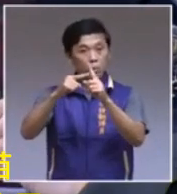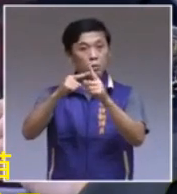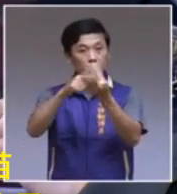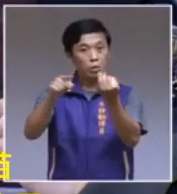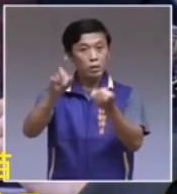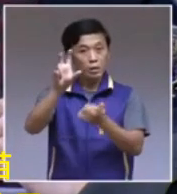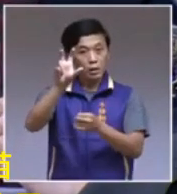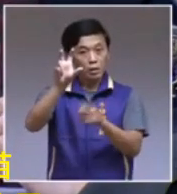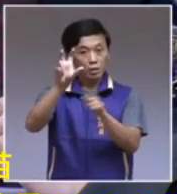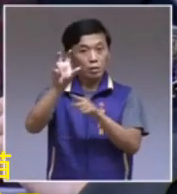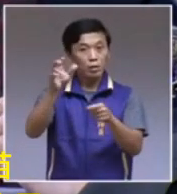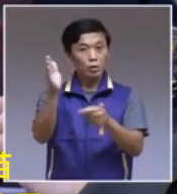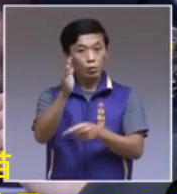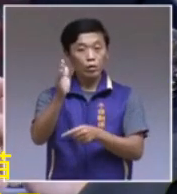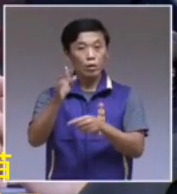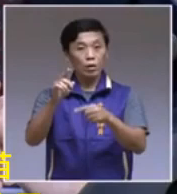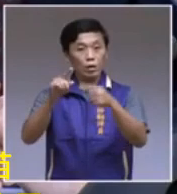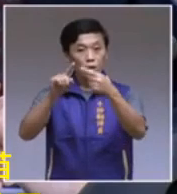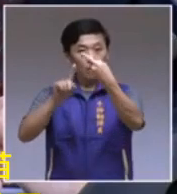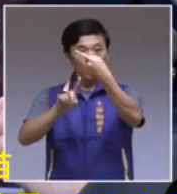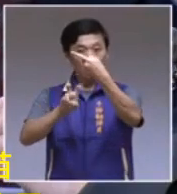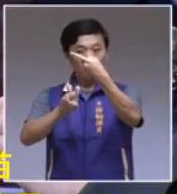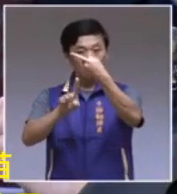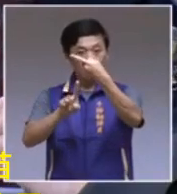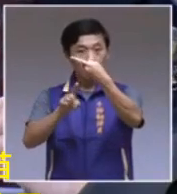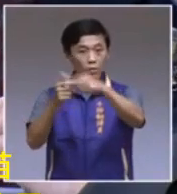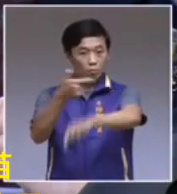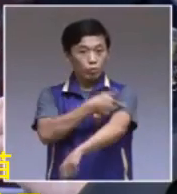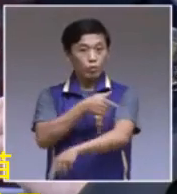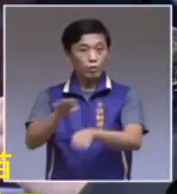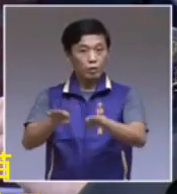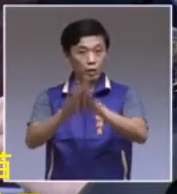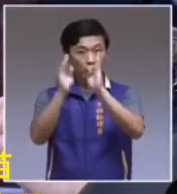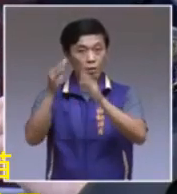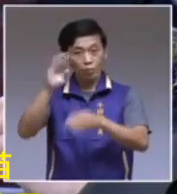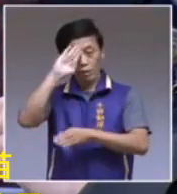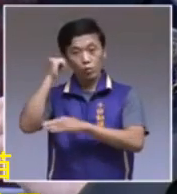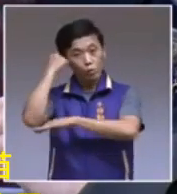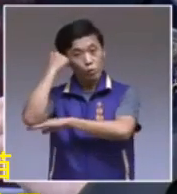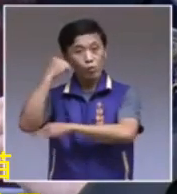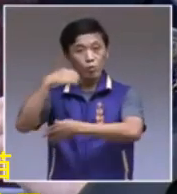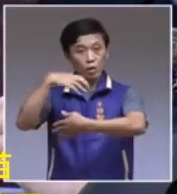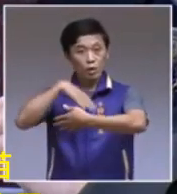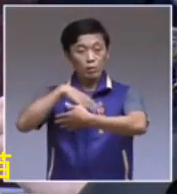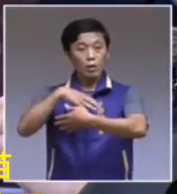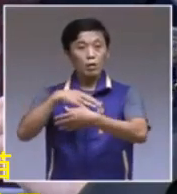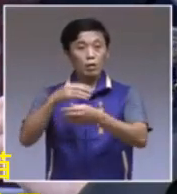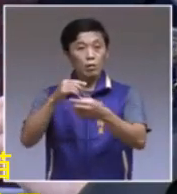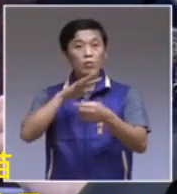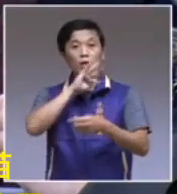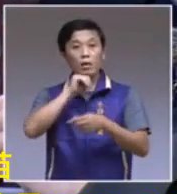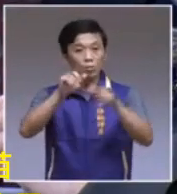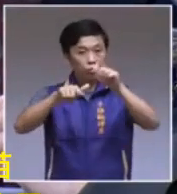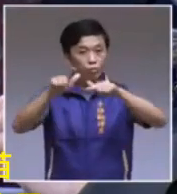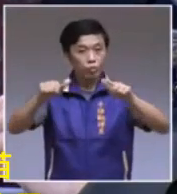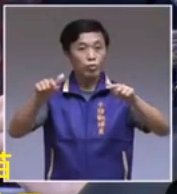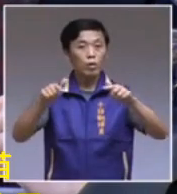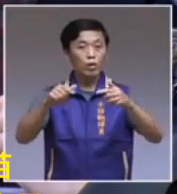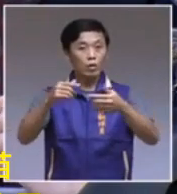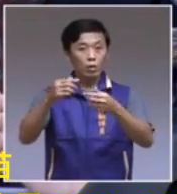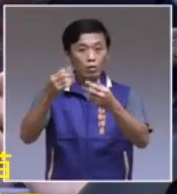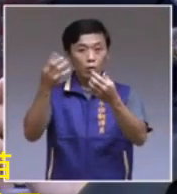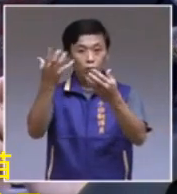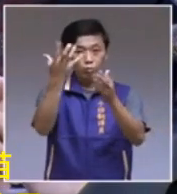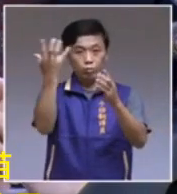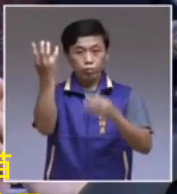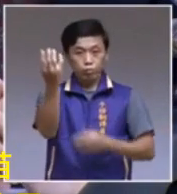从1月21号开始施打，那住院人数在每一个年龄层都明显的降下